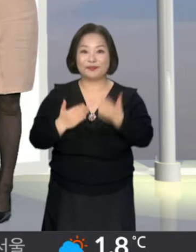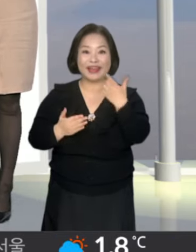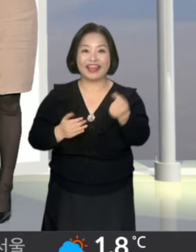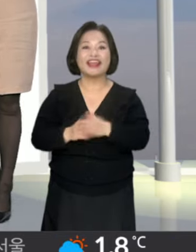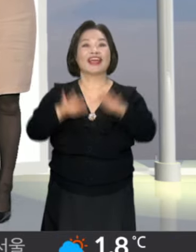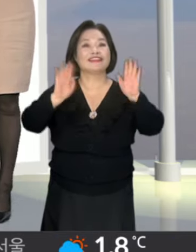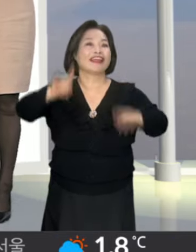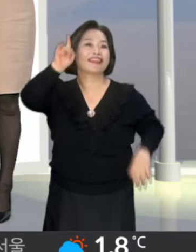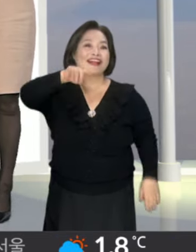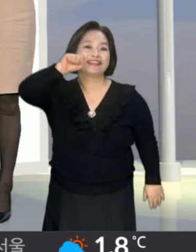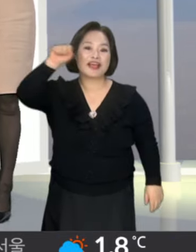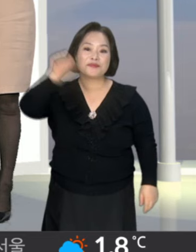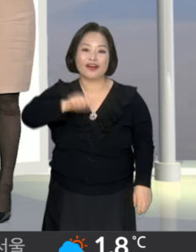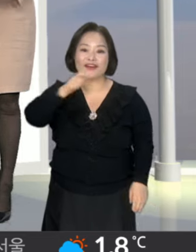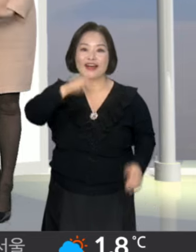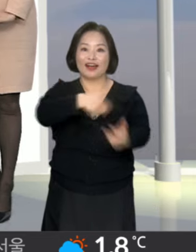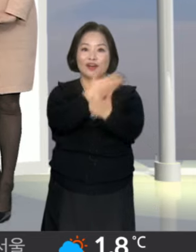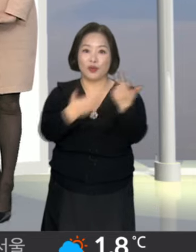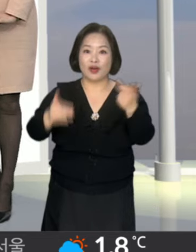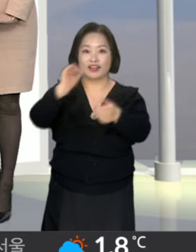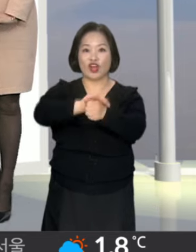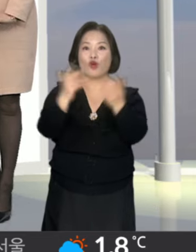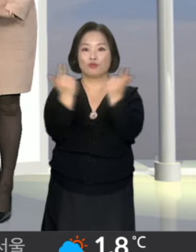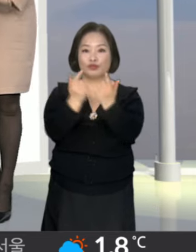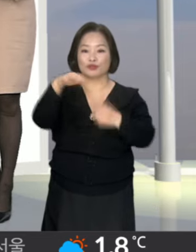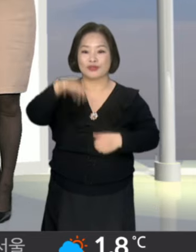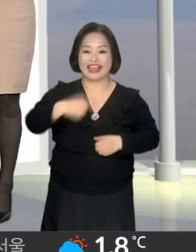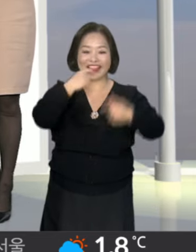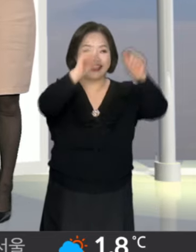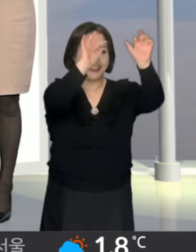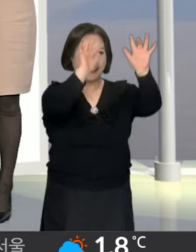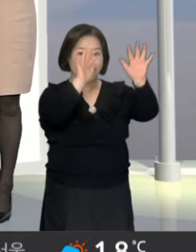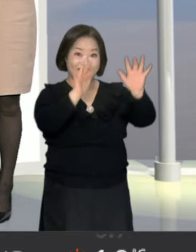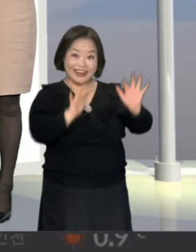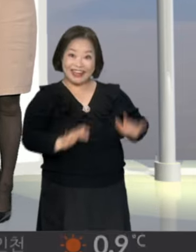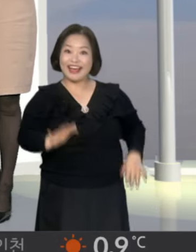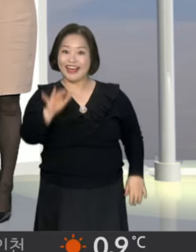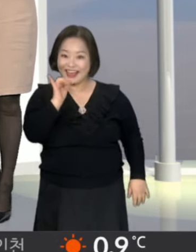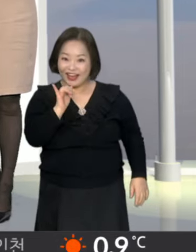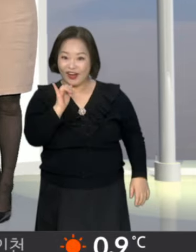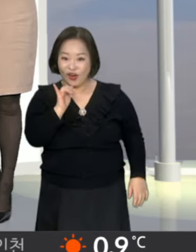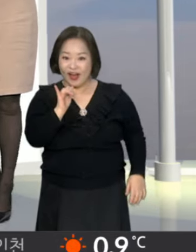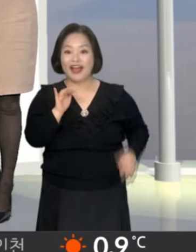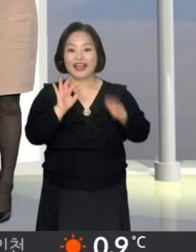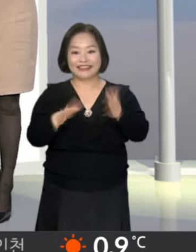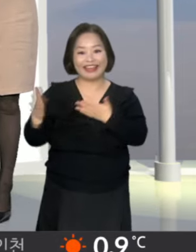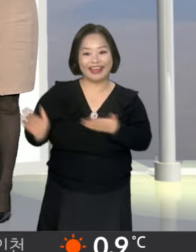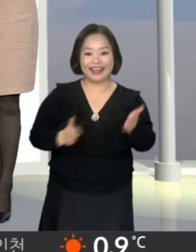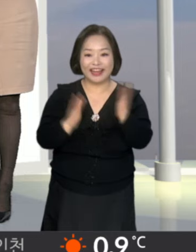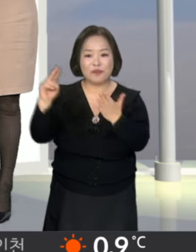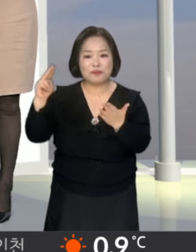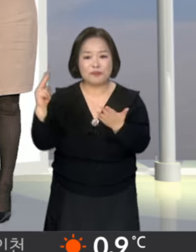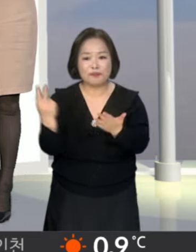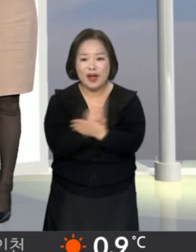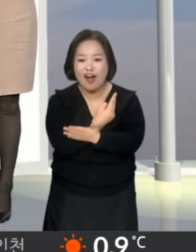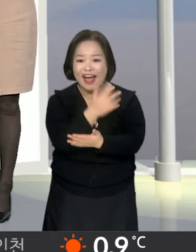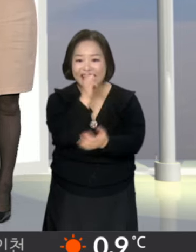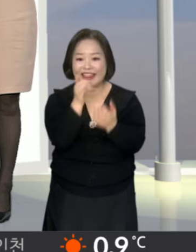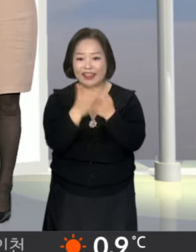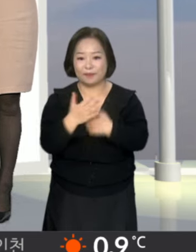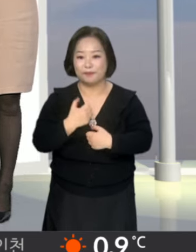있습니다. 내일 새벽까지는 강원도와 경북 지역에 눈이 약간 오는 곳이 있을 텐데요. 길이 미끄러울 수가